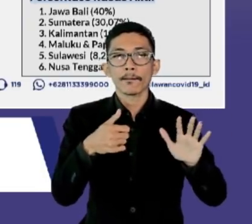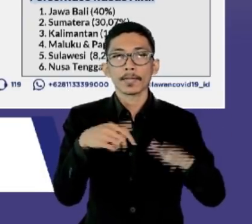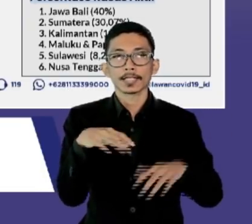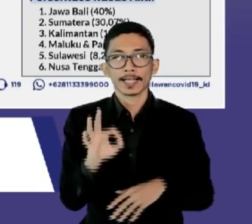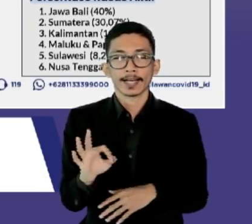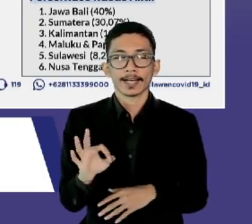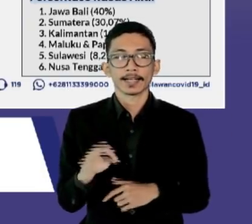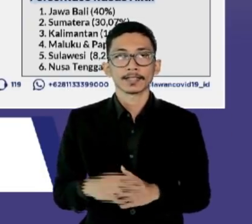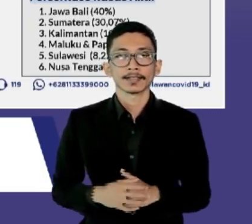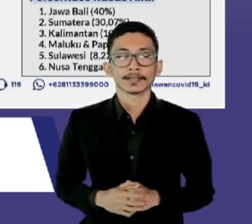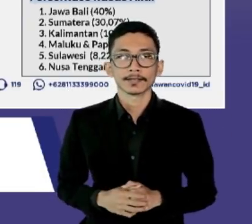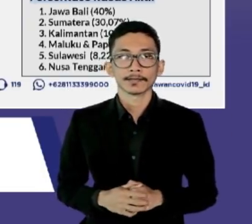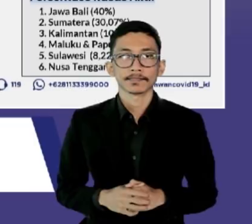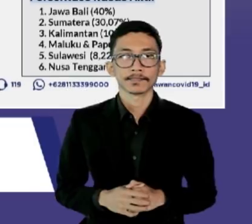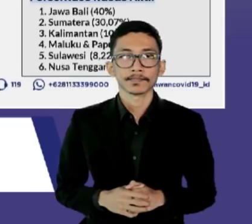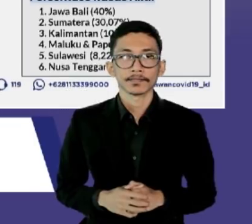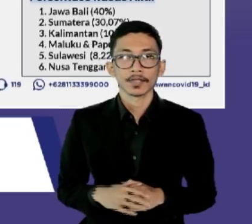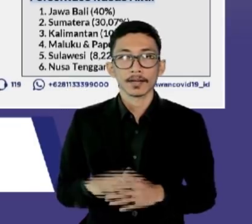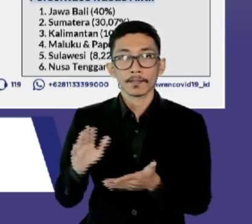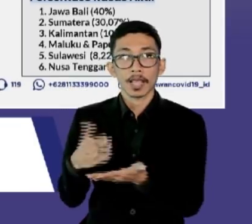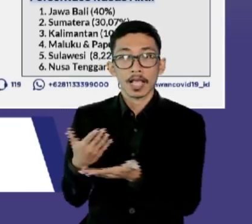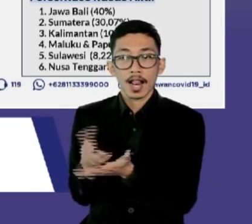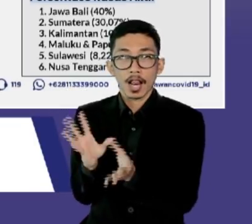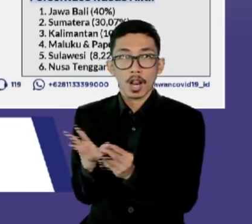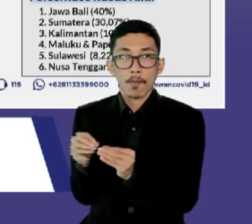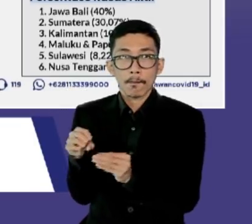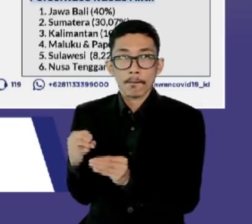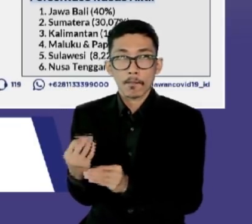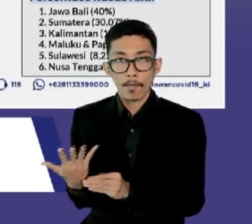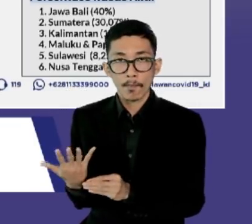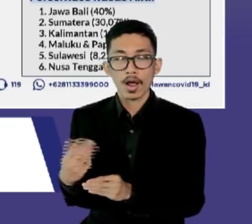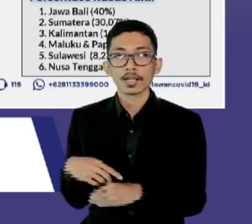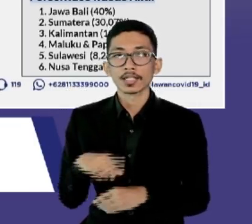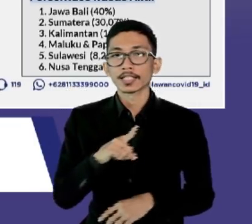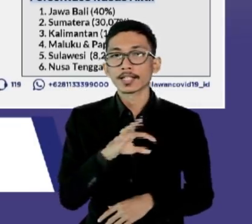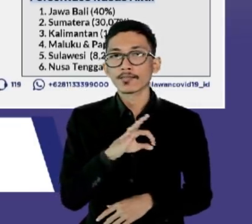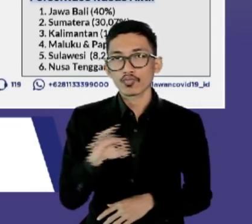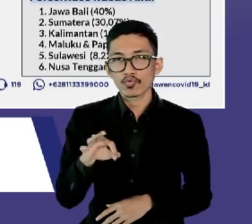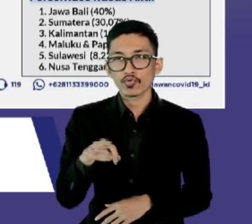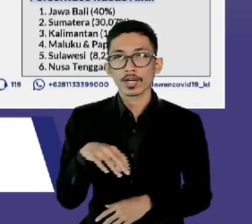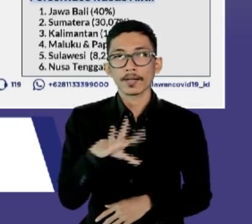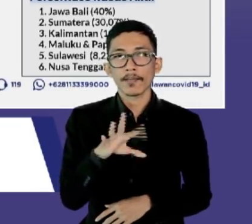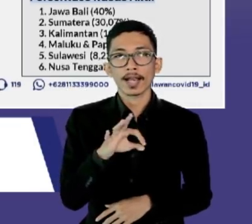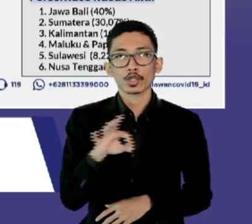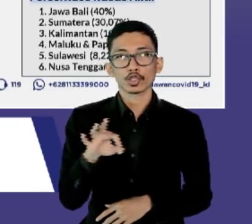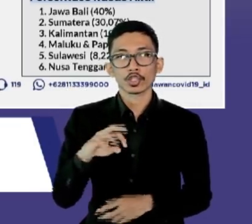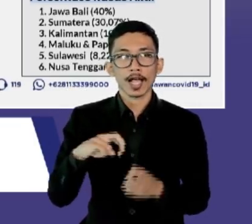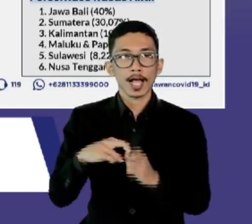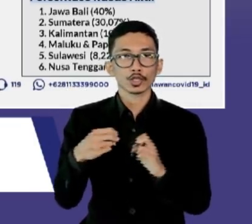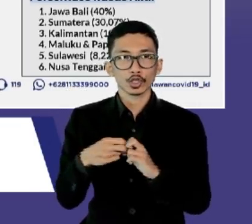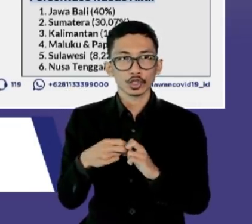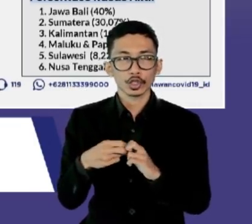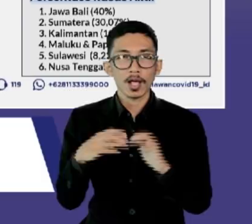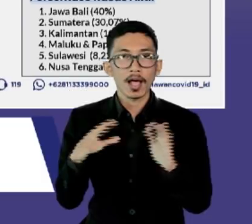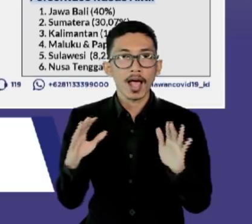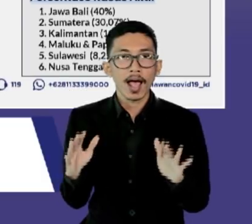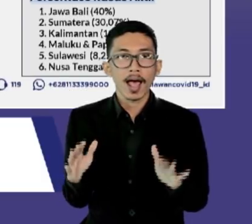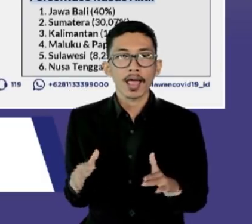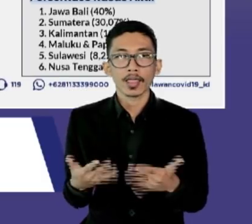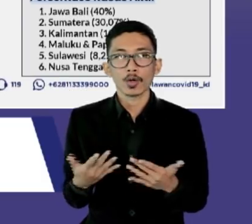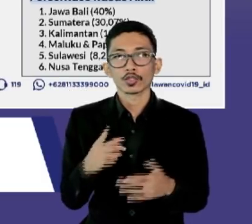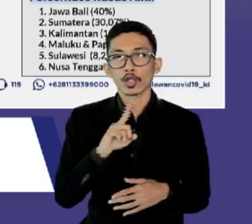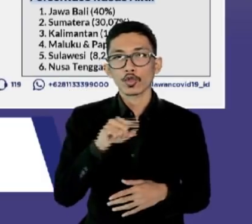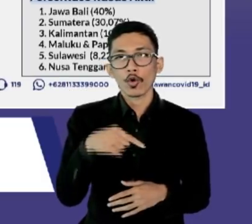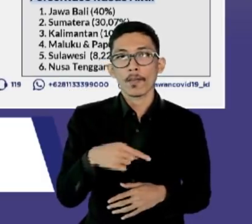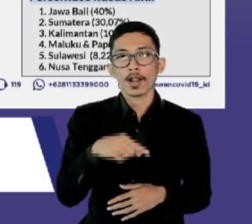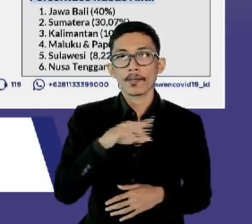positif. Sedangkan kematiannya sebanyak 1.259 kasus atau